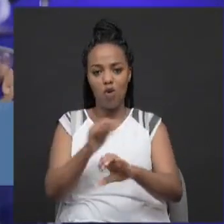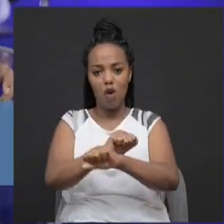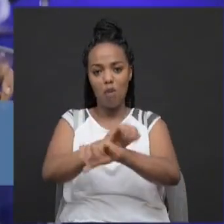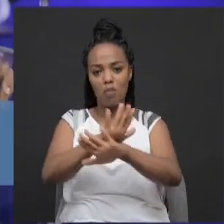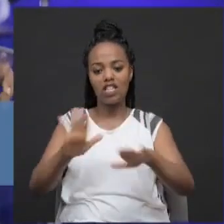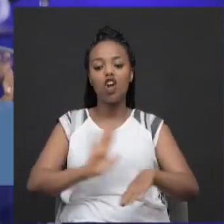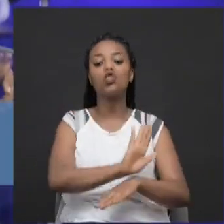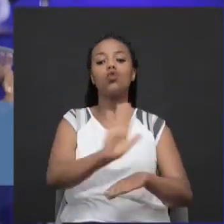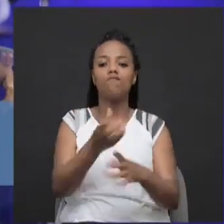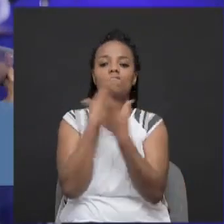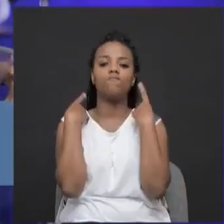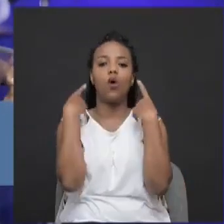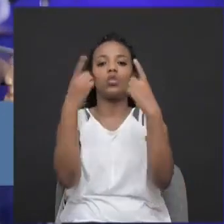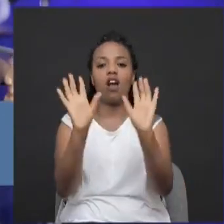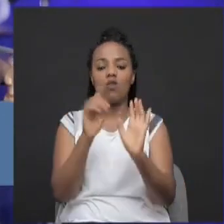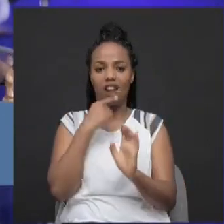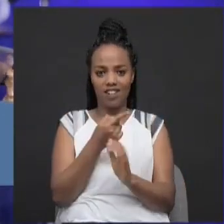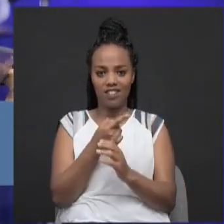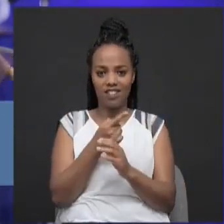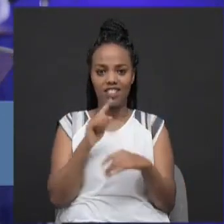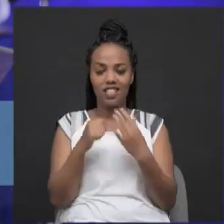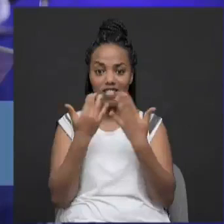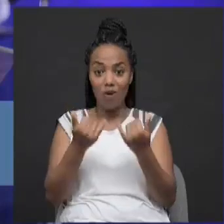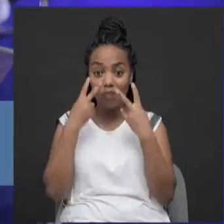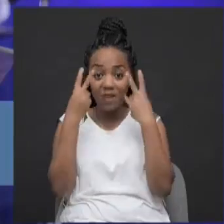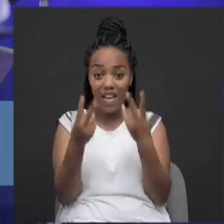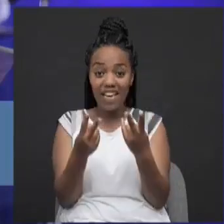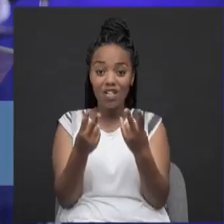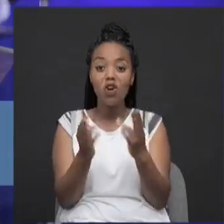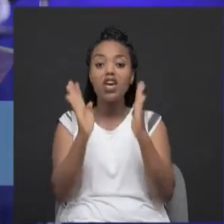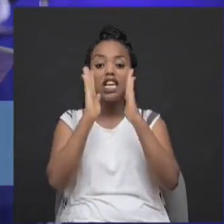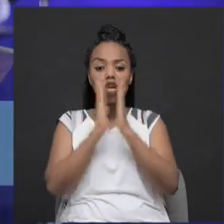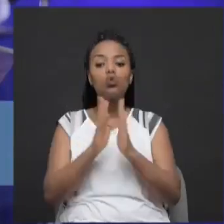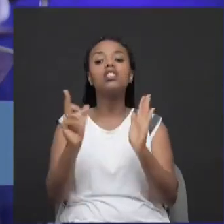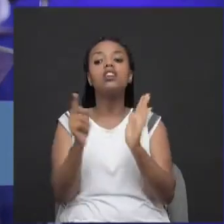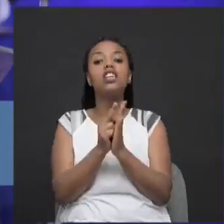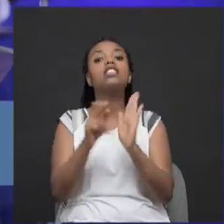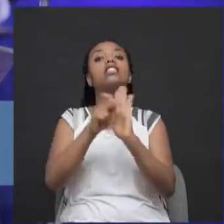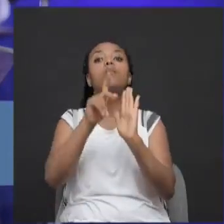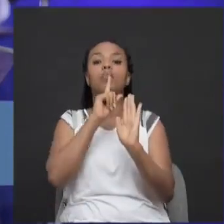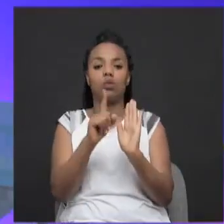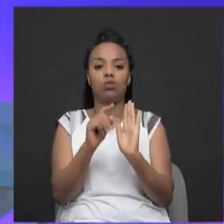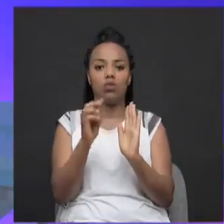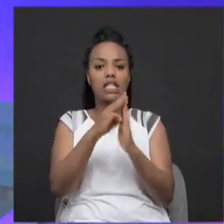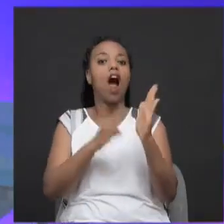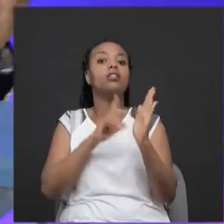ምድራቸውንም እፈውሳለሁ ይላል። ስለዚህ አሁን እዚህ ጋር ምን መለከተው የጸሎትን ህገ ደንብ ነው ስርዓቱን ነው። እግዚአብሔር